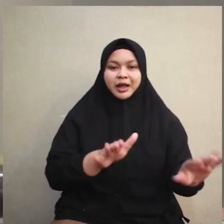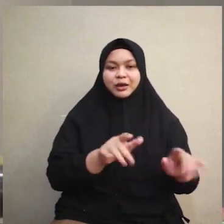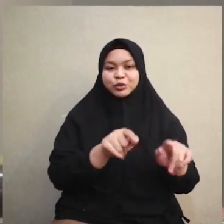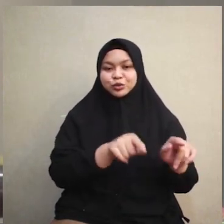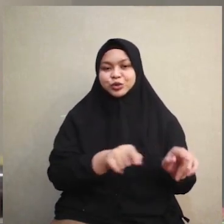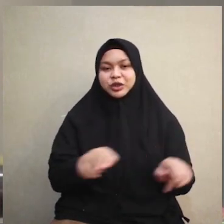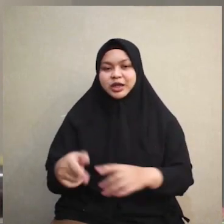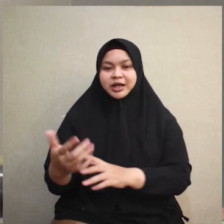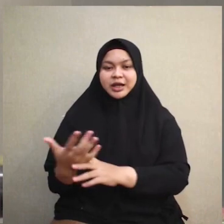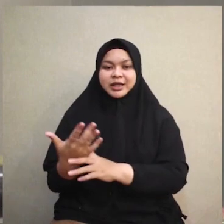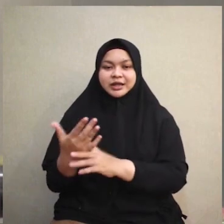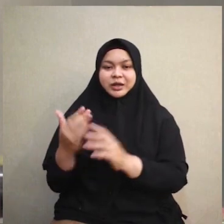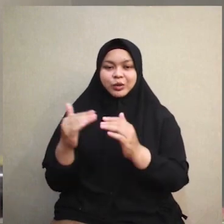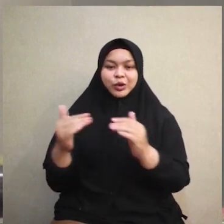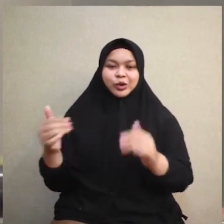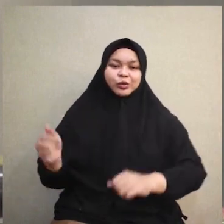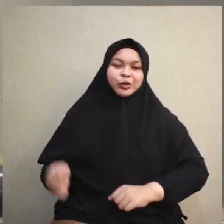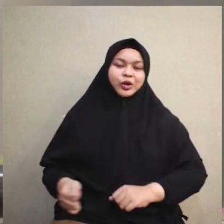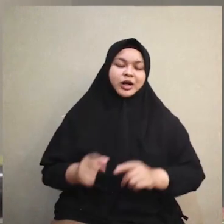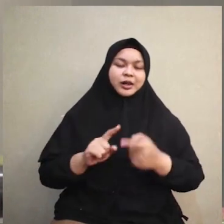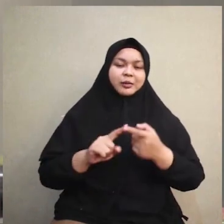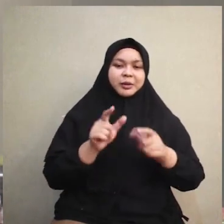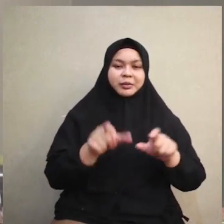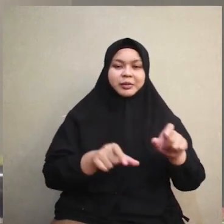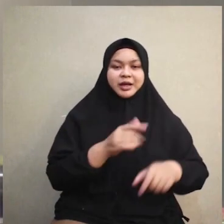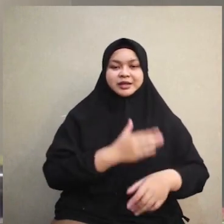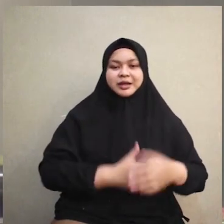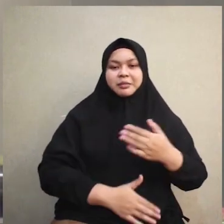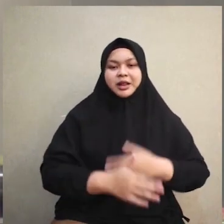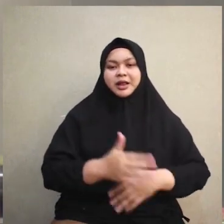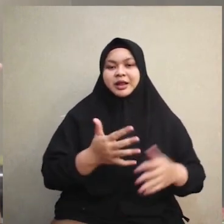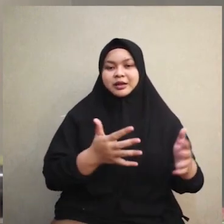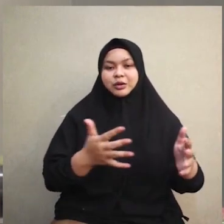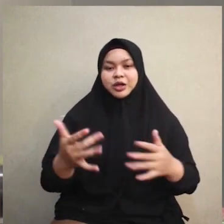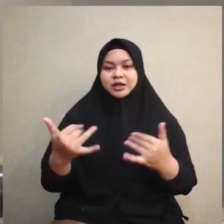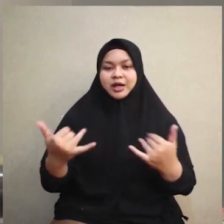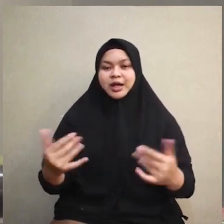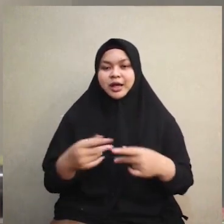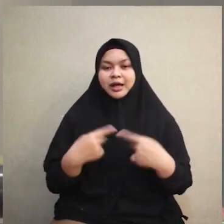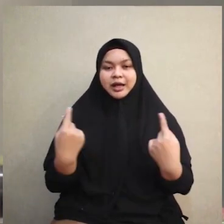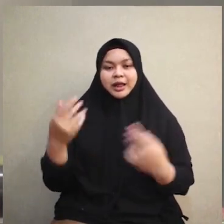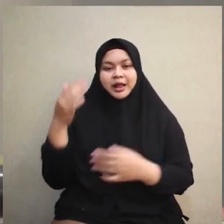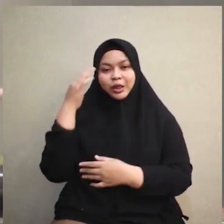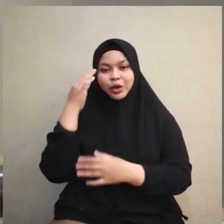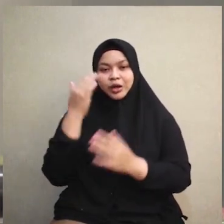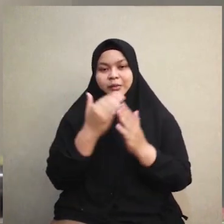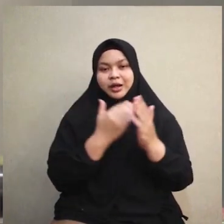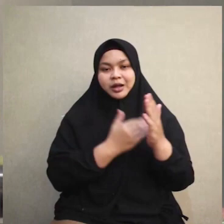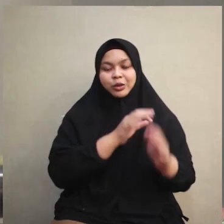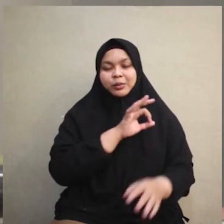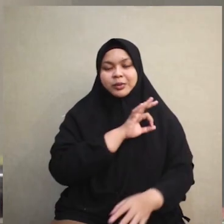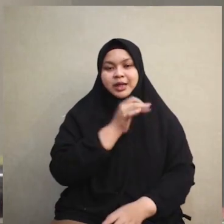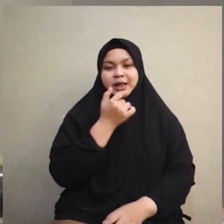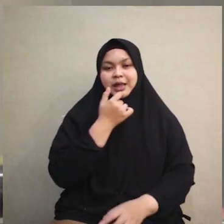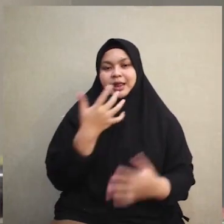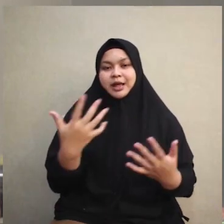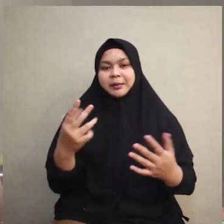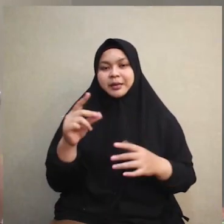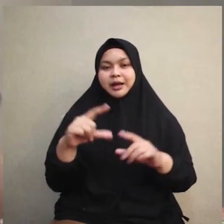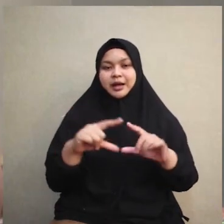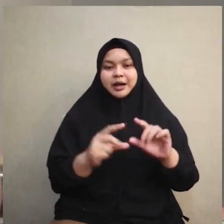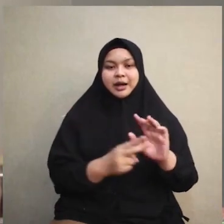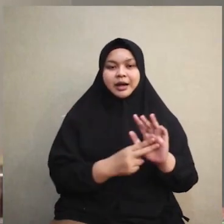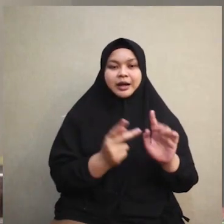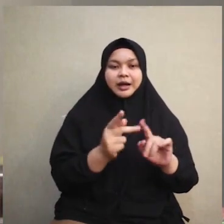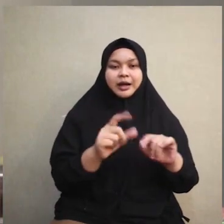akses to Justice bagi teman-teman penyandang disabilitas sekarang kita tahu ada Peraturan Presiden tentang runham itu yang udah